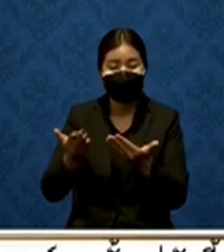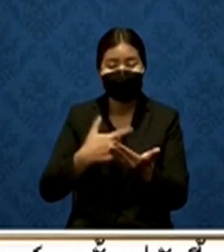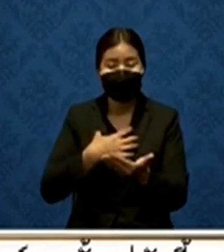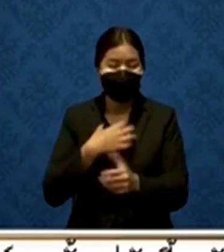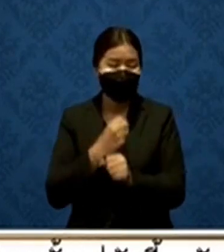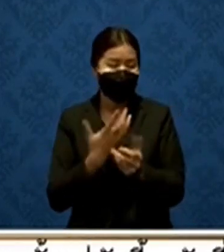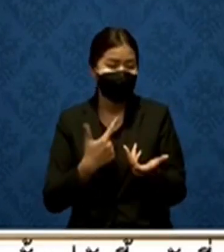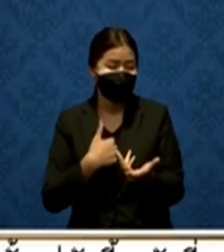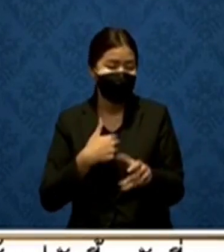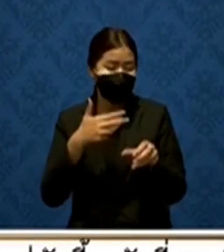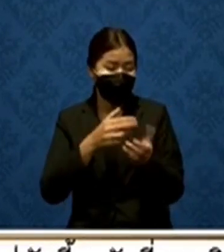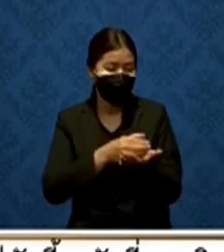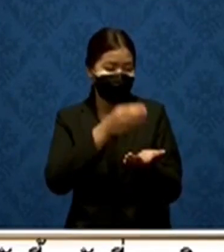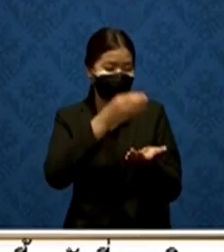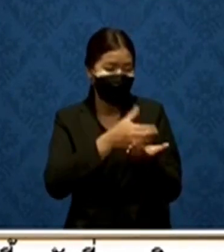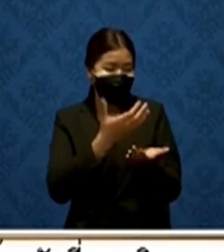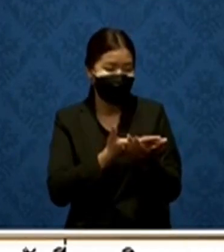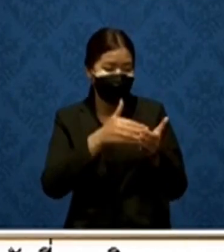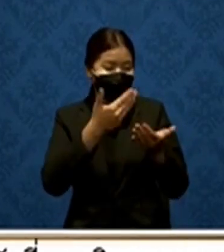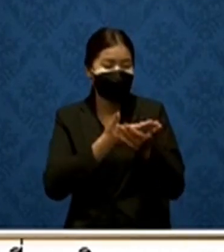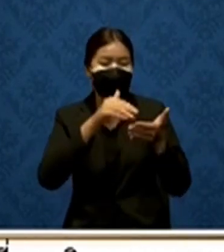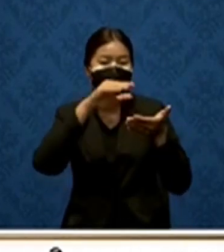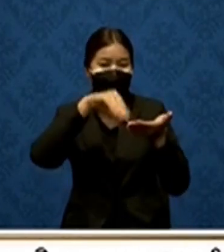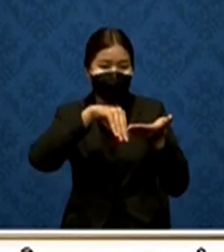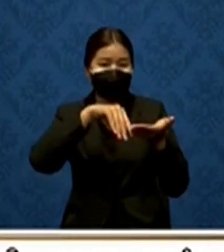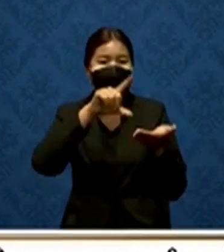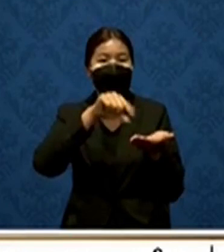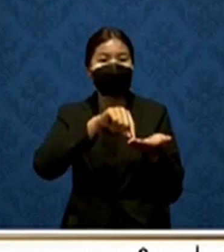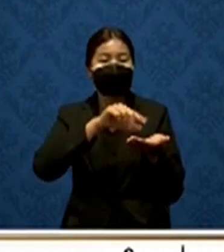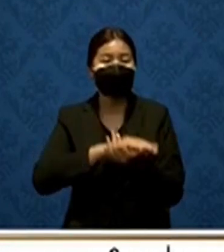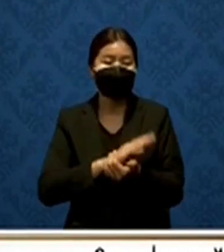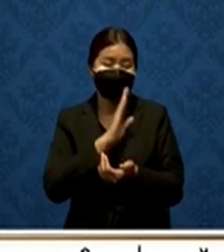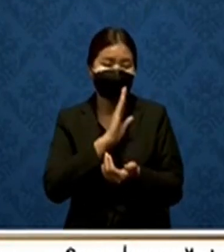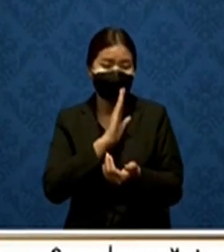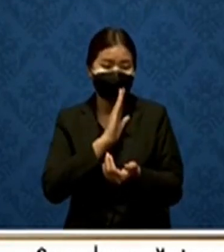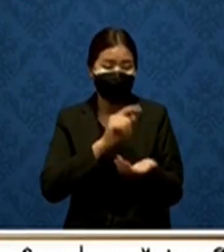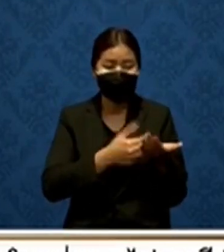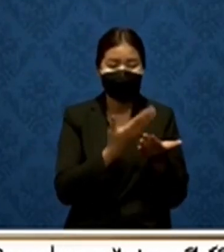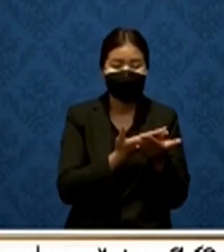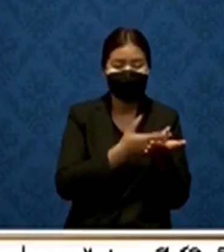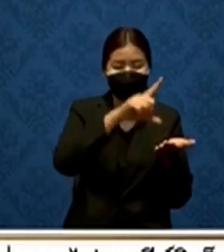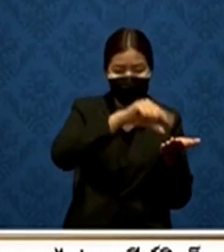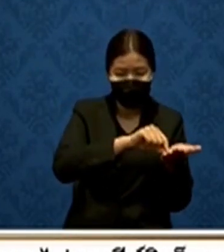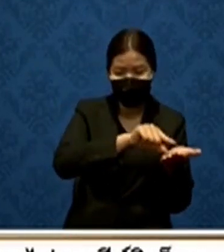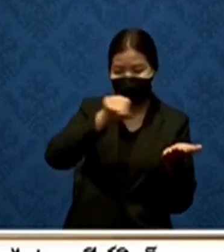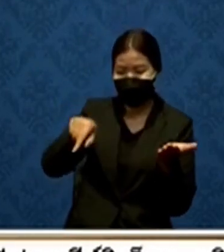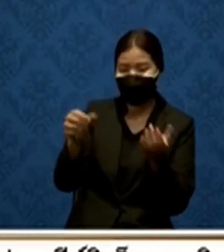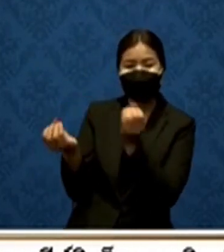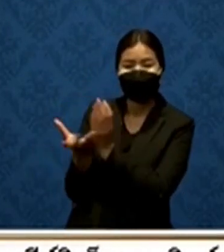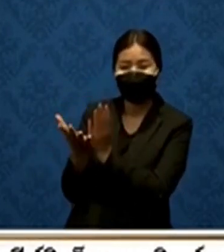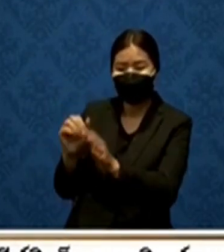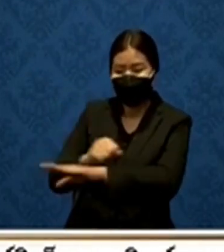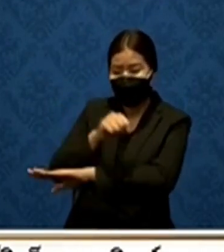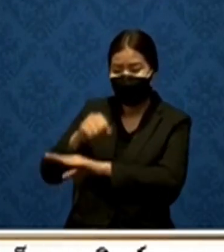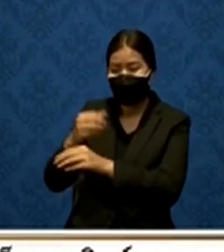ทำไงซือนามัปาบขวดบริโภคต่ำสุดแต่ถาต่ำสุด ราคาผลปราบก็ต้ต่ำลงไปด้วยกระสูงพานิยทำไง